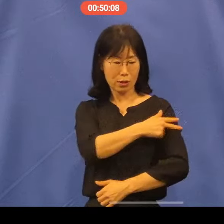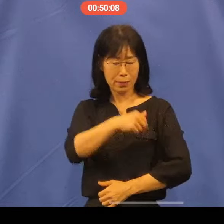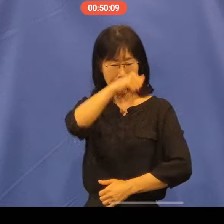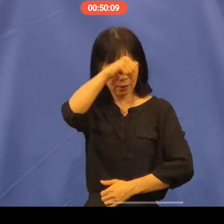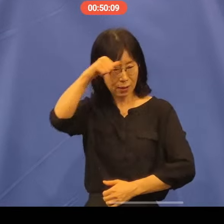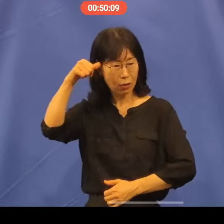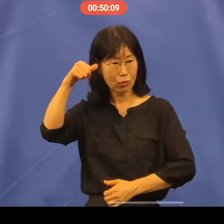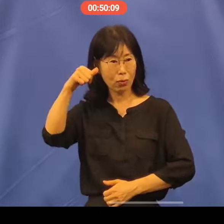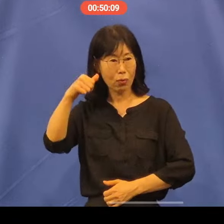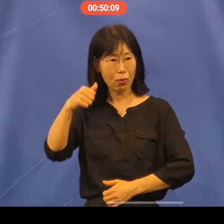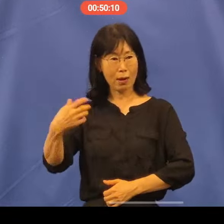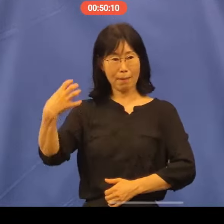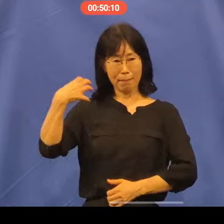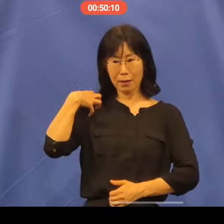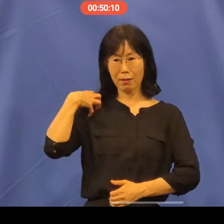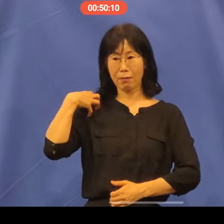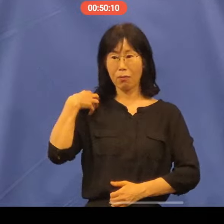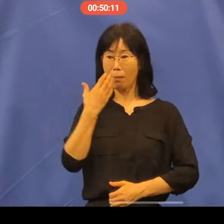하나님과 상관없어요.